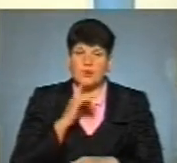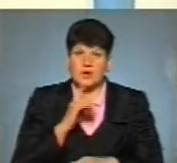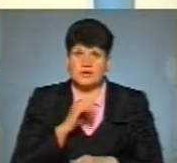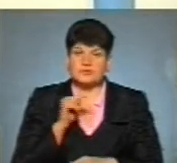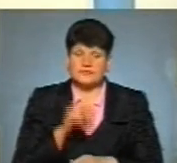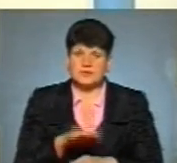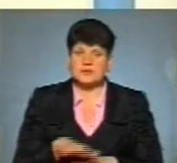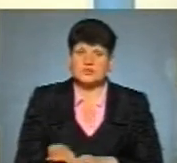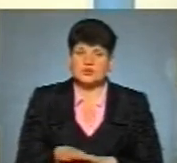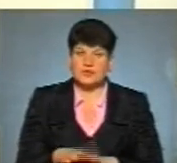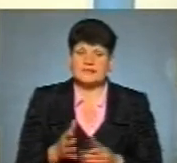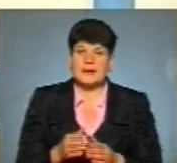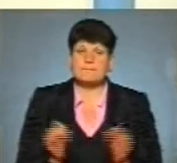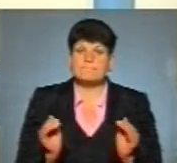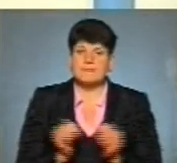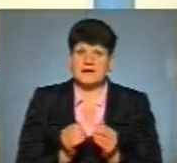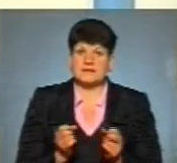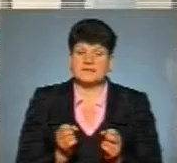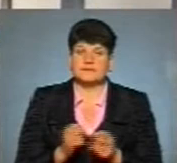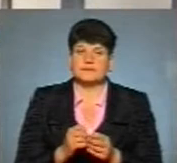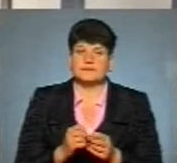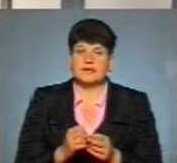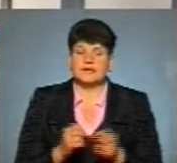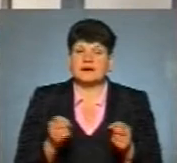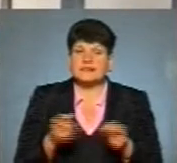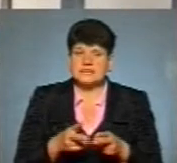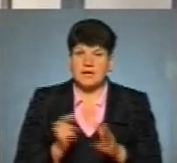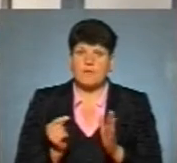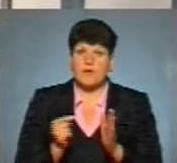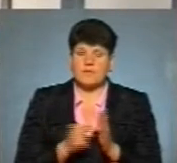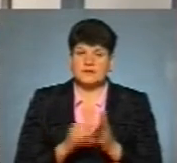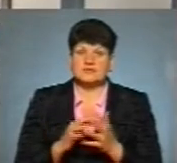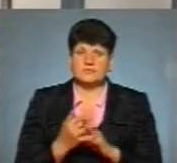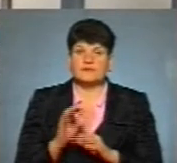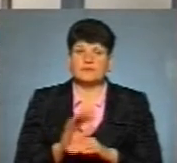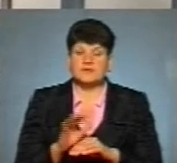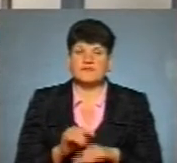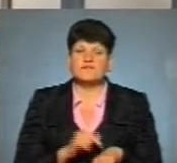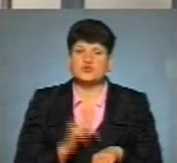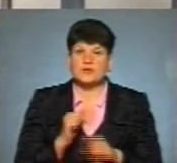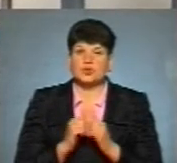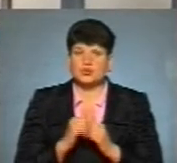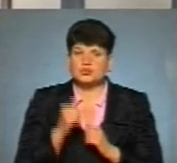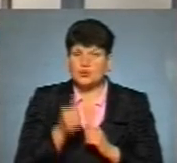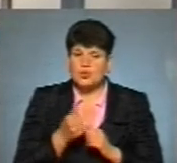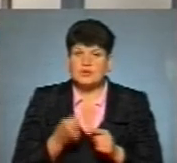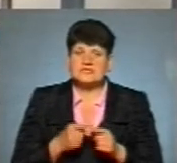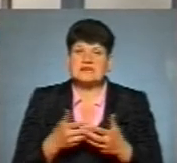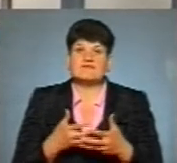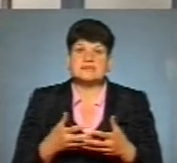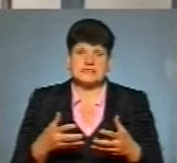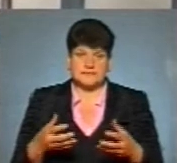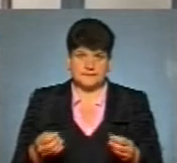де малі ризики іменно попасти. Хоча ми вже, аграрії відчувають з року в рік, особливо це весняні